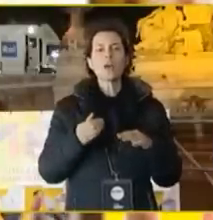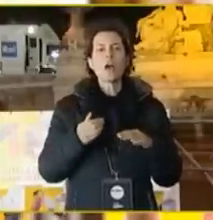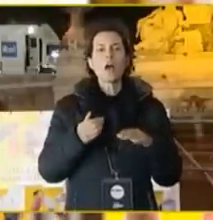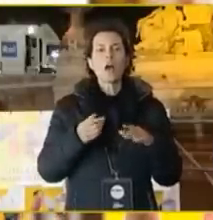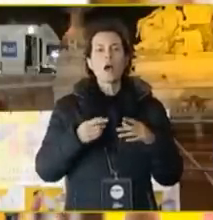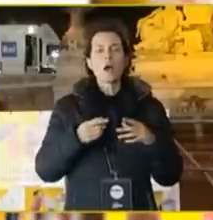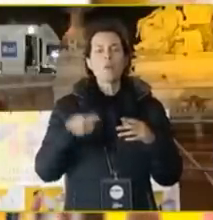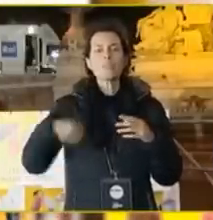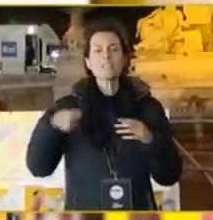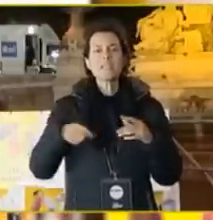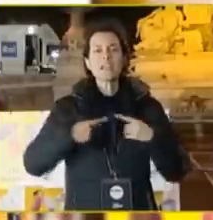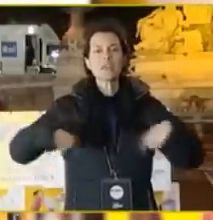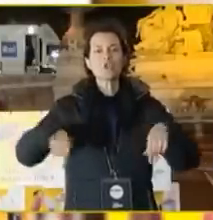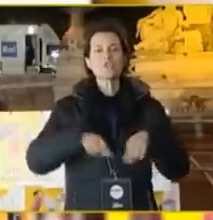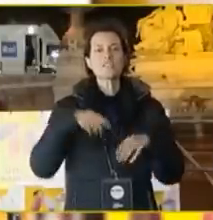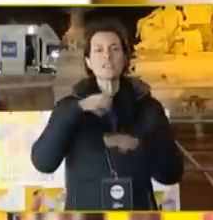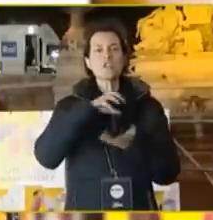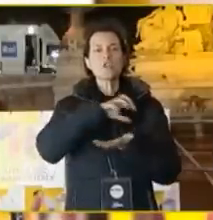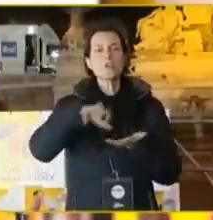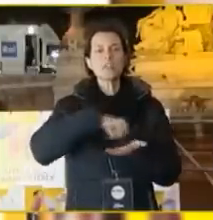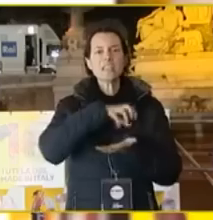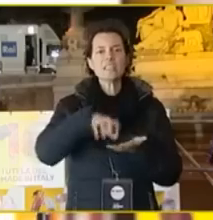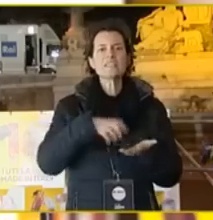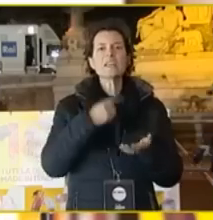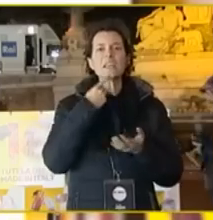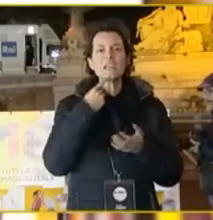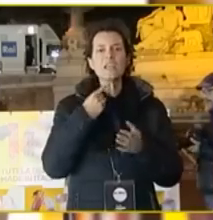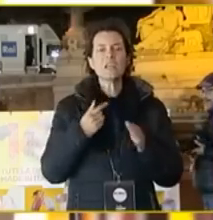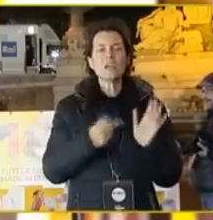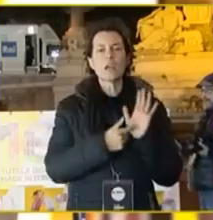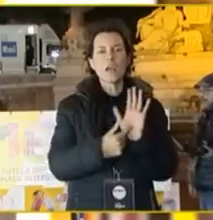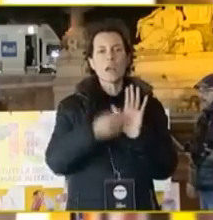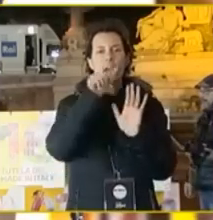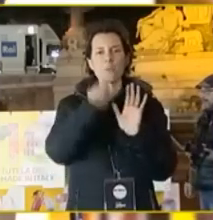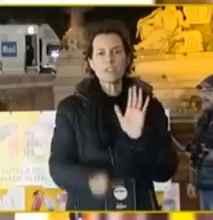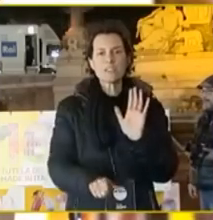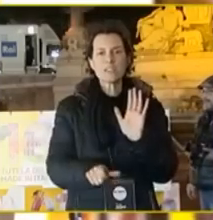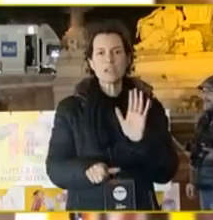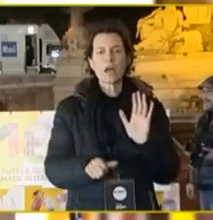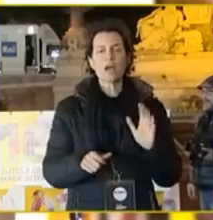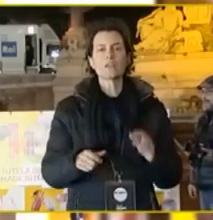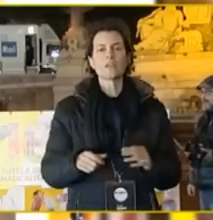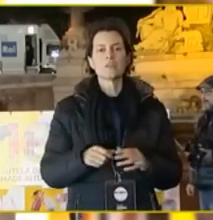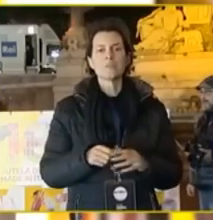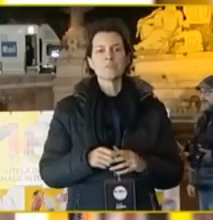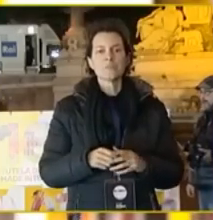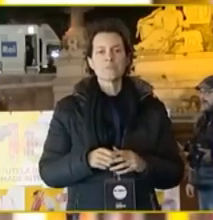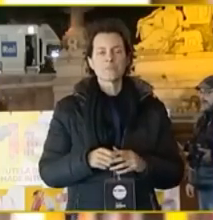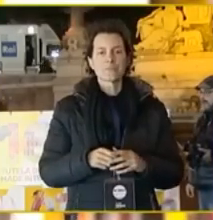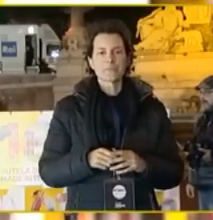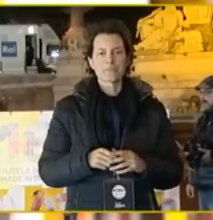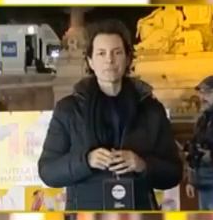semplice, mica gli ho chiesto il programma o gli ho chiesto le coperture economiche, visto che promettevano anche la batteria di pentole in omaggio